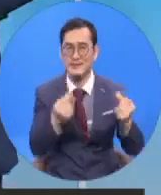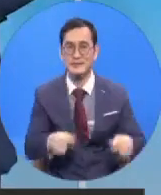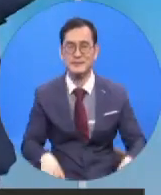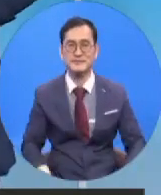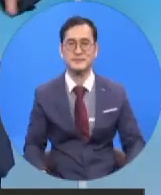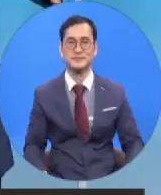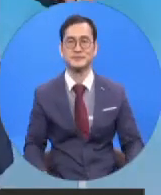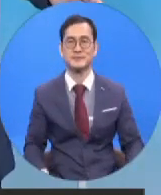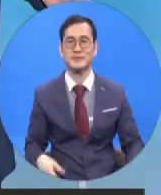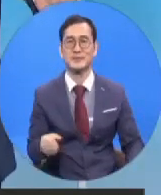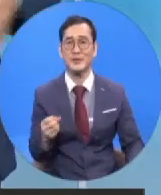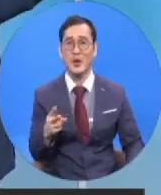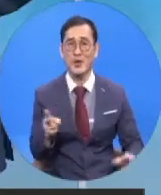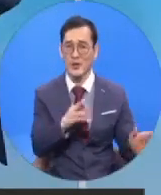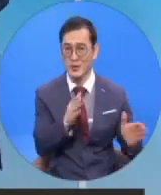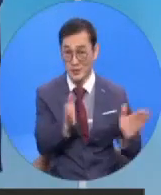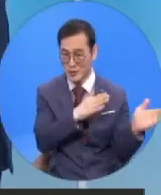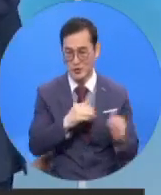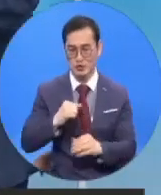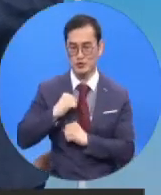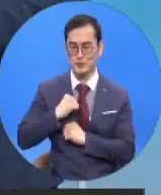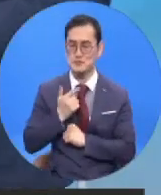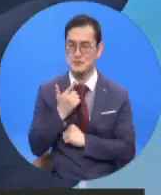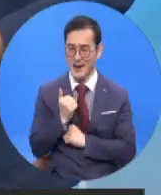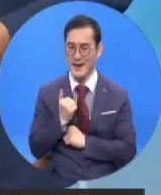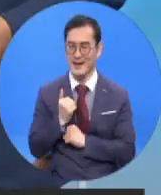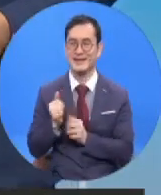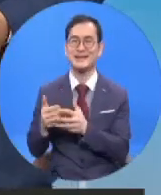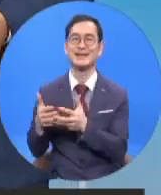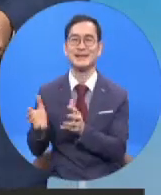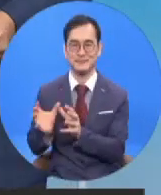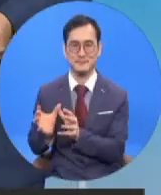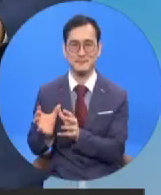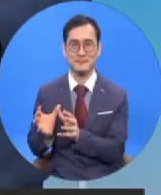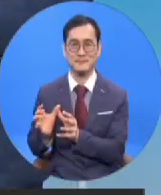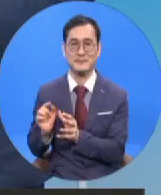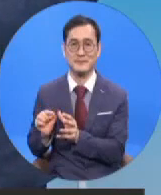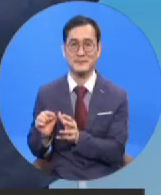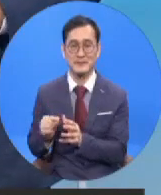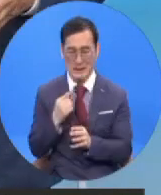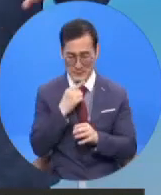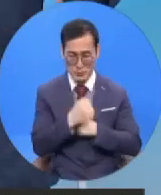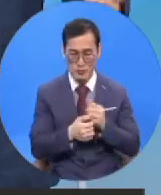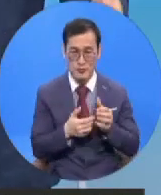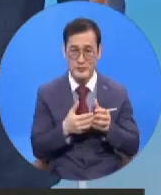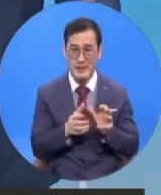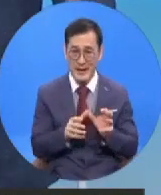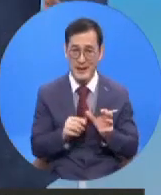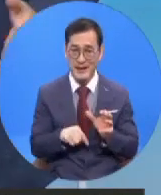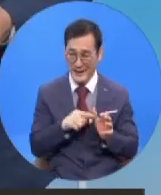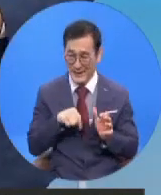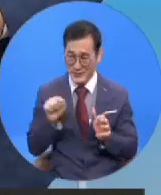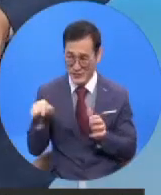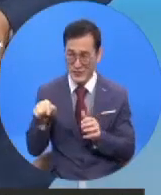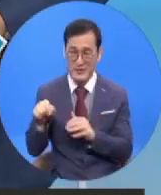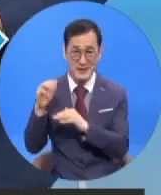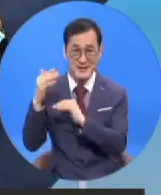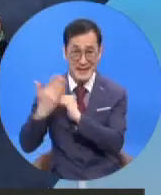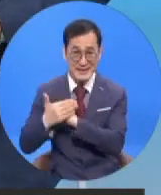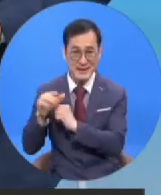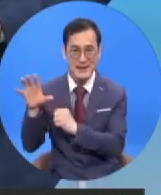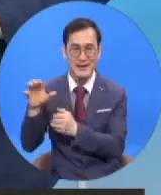최근 군필 원팀이라고 적힌 이 포스터가 민주당 지지층 사이에서 공유가 많이 되고 있는데요.